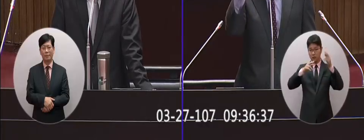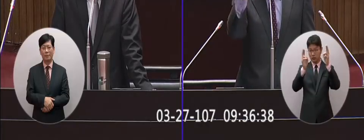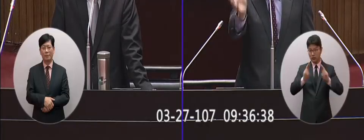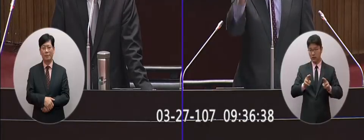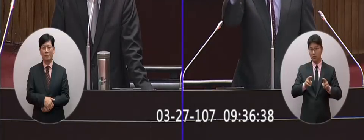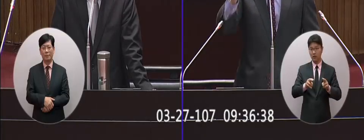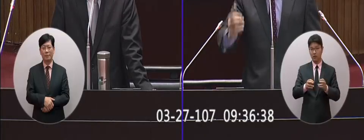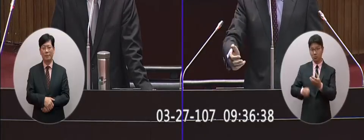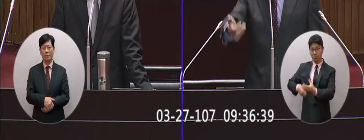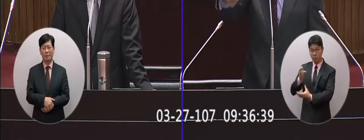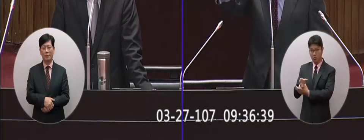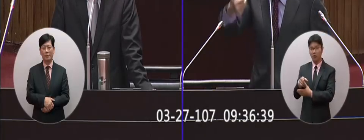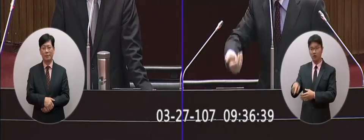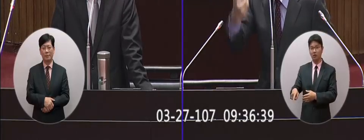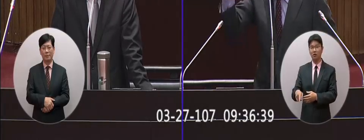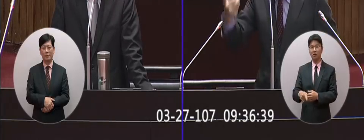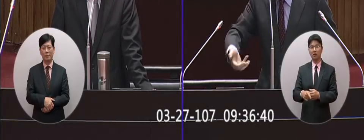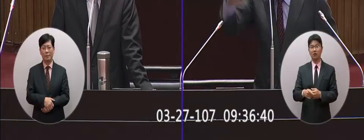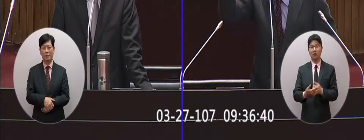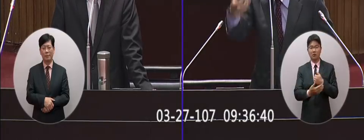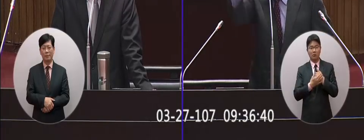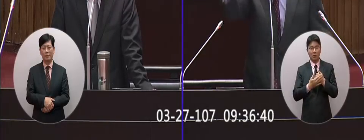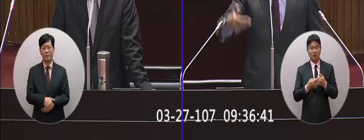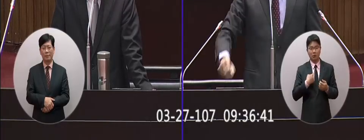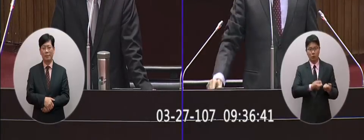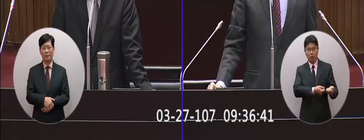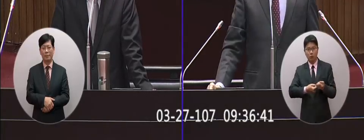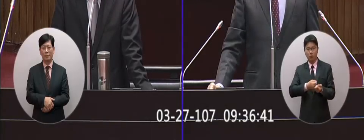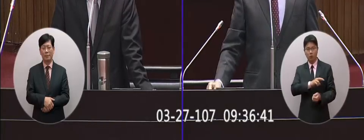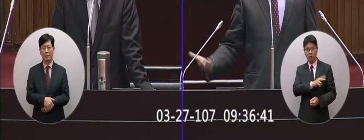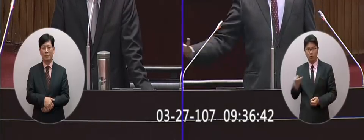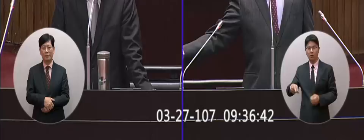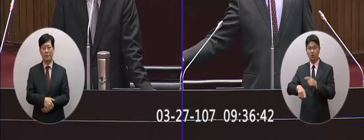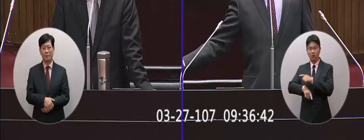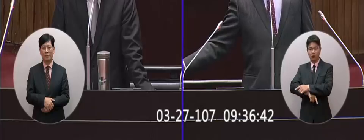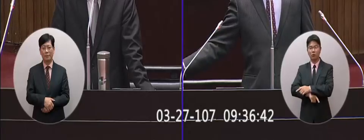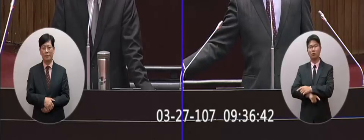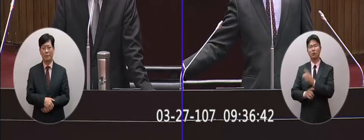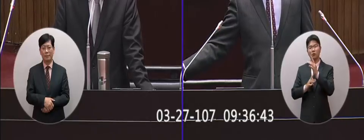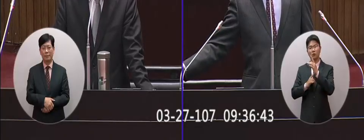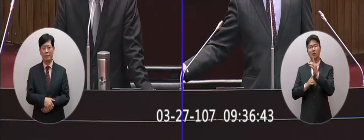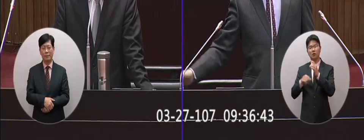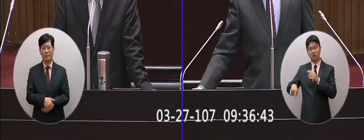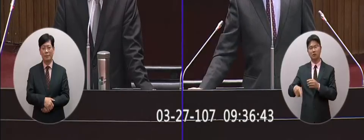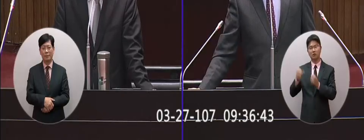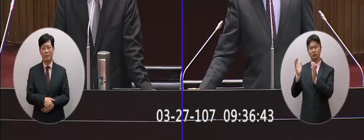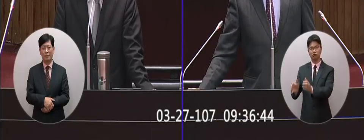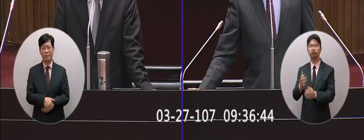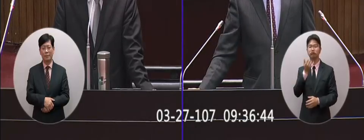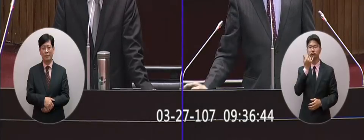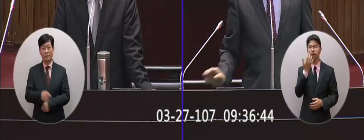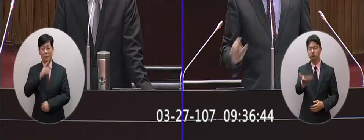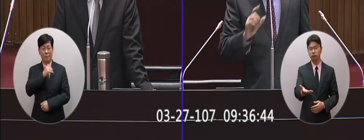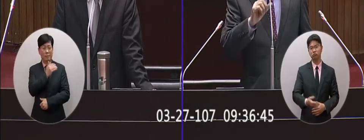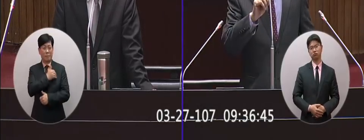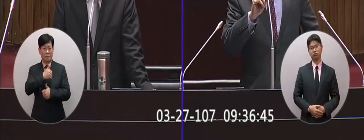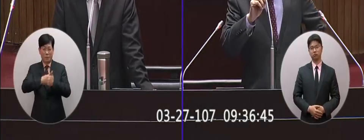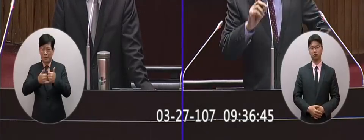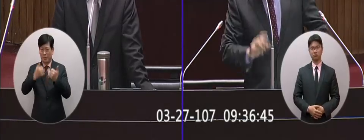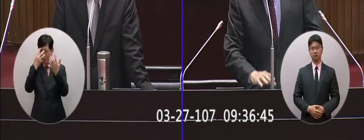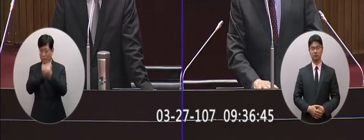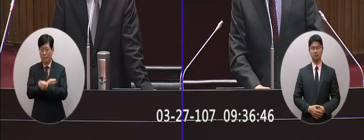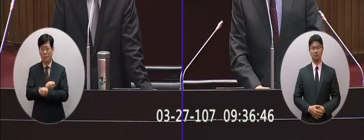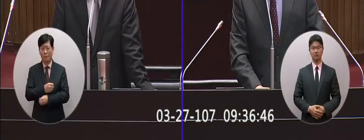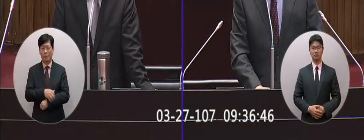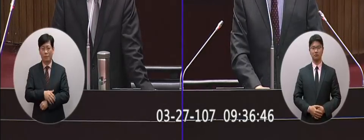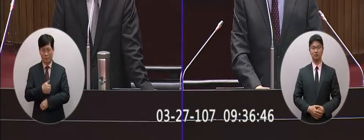在，你去跟我讲讲，看用到我苗栗县台南店来投资无？啊，到今嘛无搞欢迎。 那个陈委员，你误会了吼，